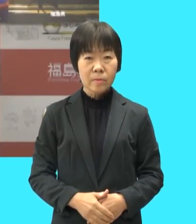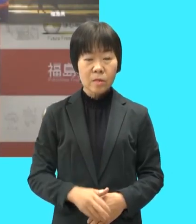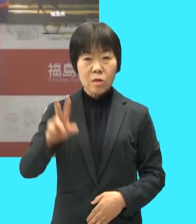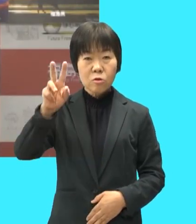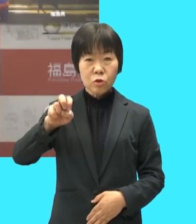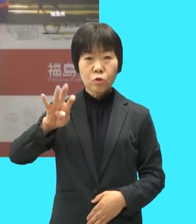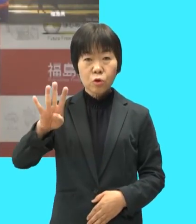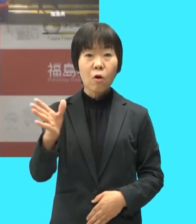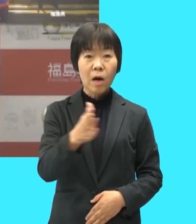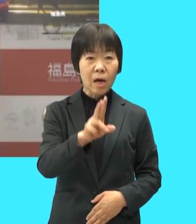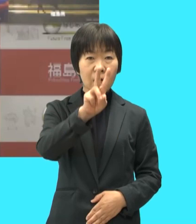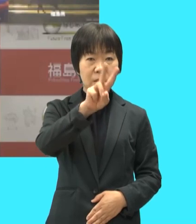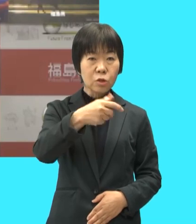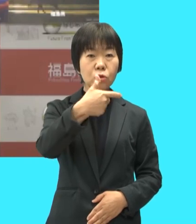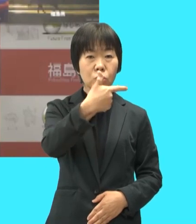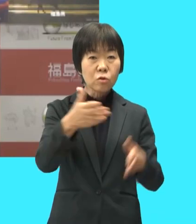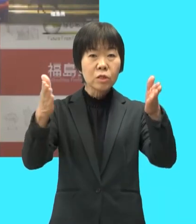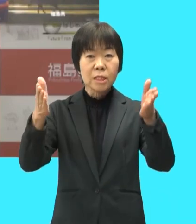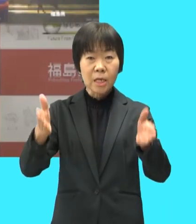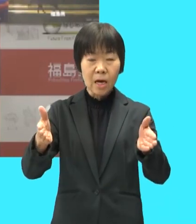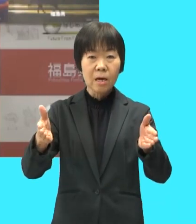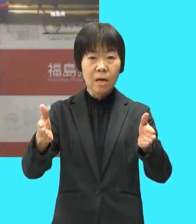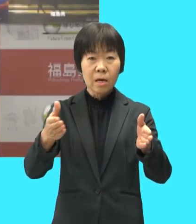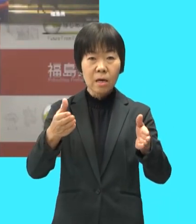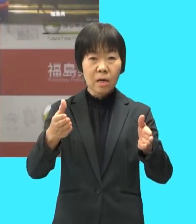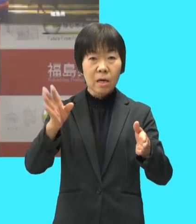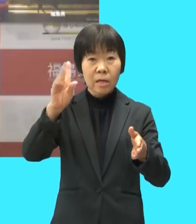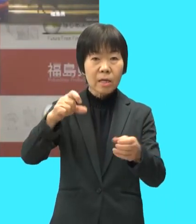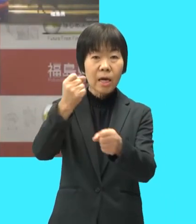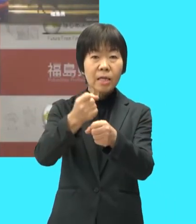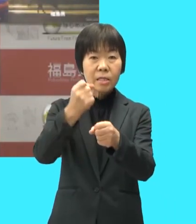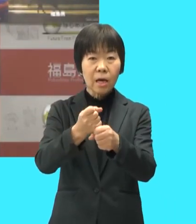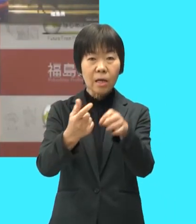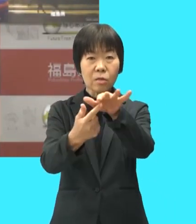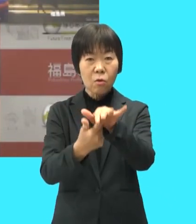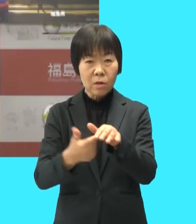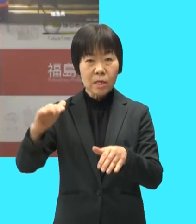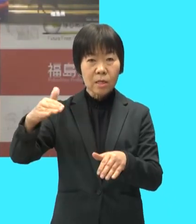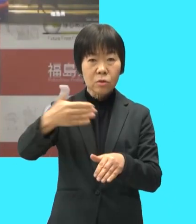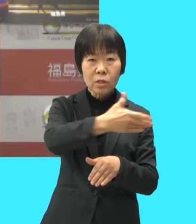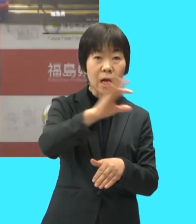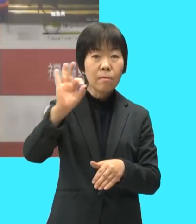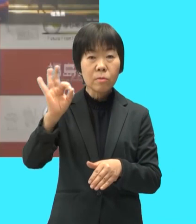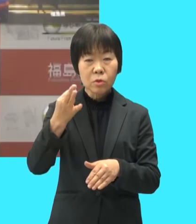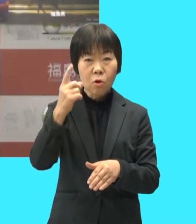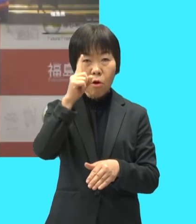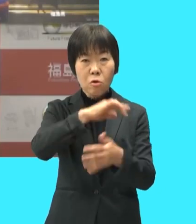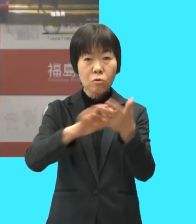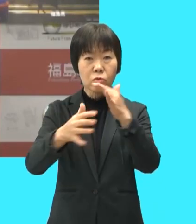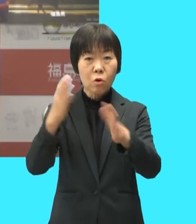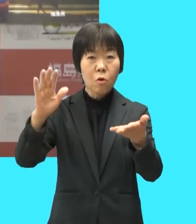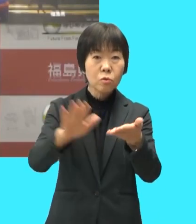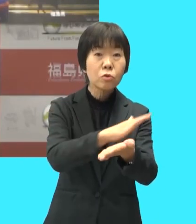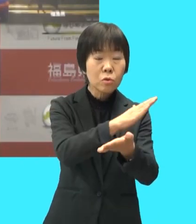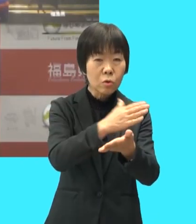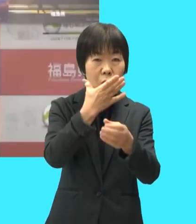24日から26日にかけて本県産農林水産物の風評払拭と